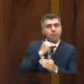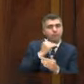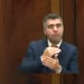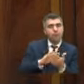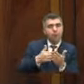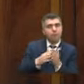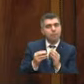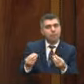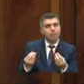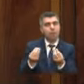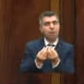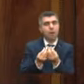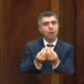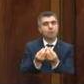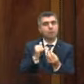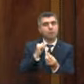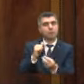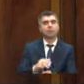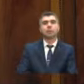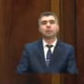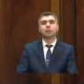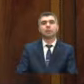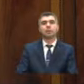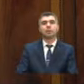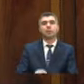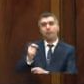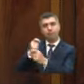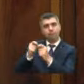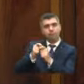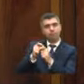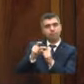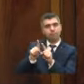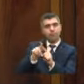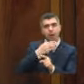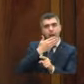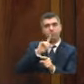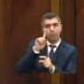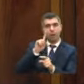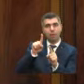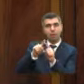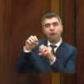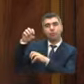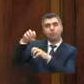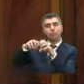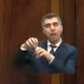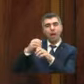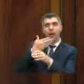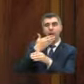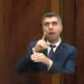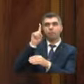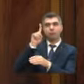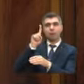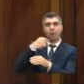والمسؤولية الضرورية. في المجال الاقتصادي، نحمد الله على أمطار الخير، ونتمنى أن تكون هذه